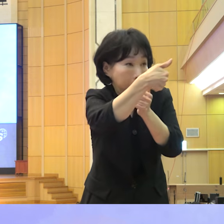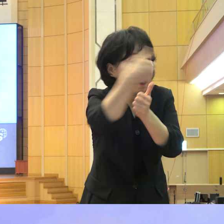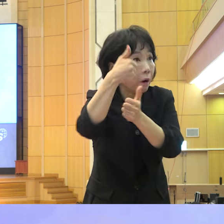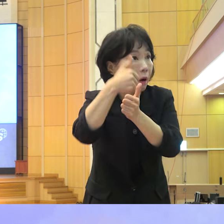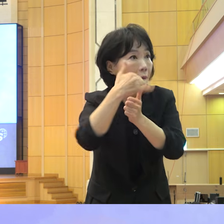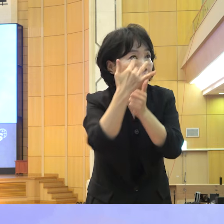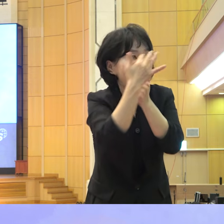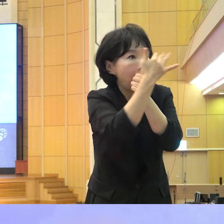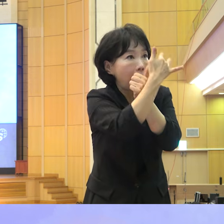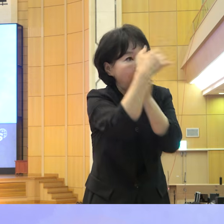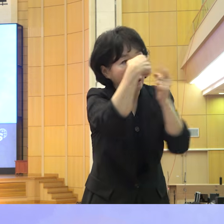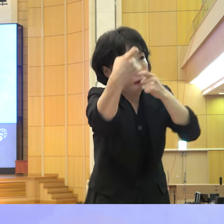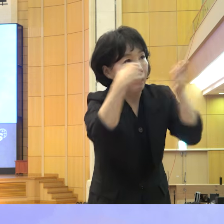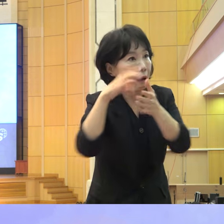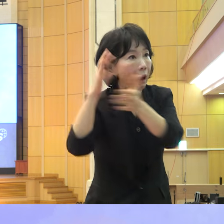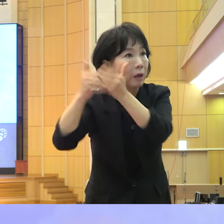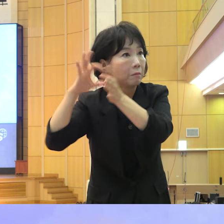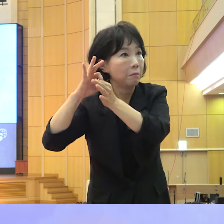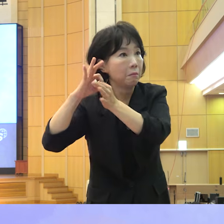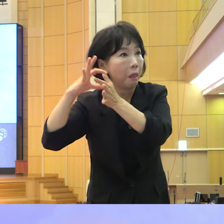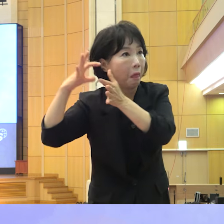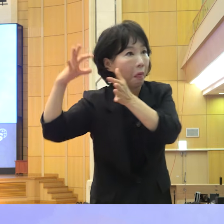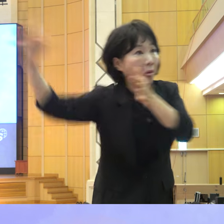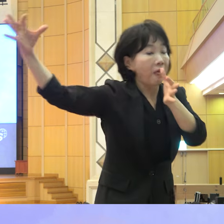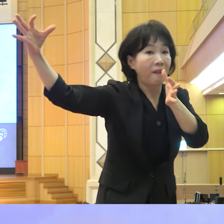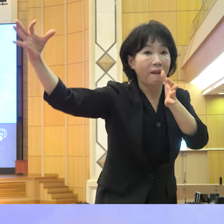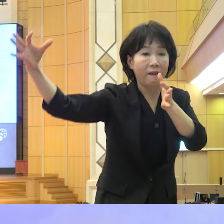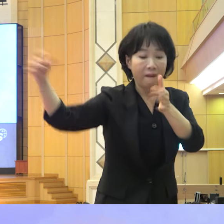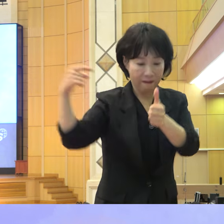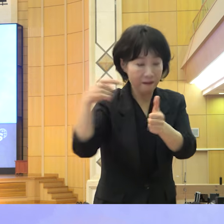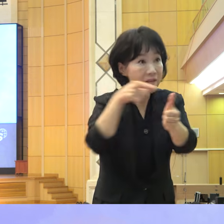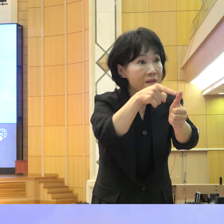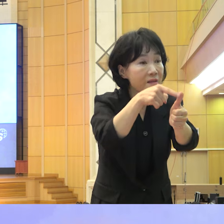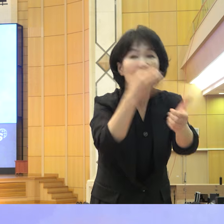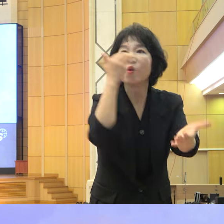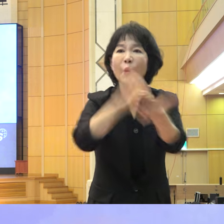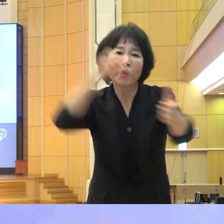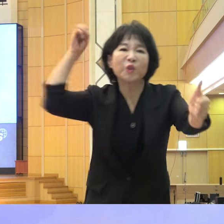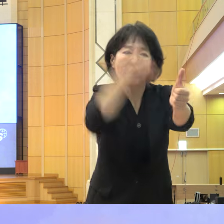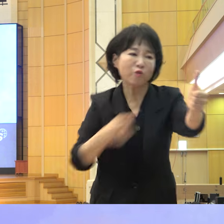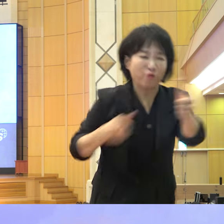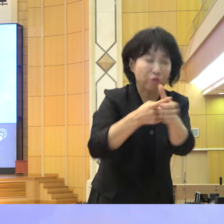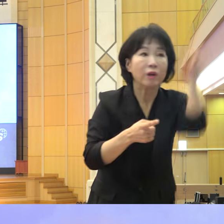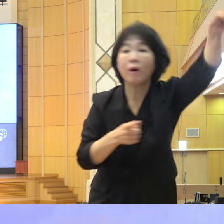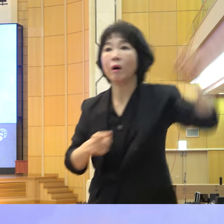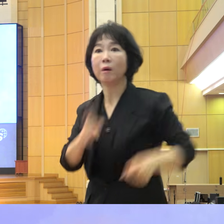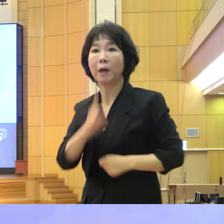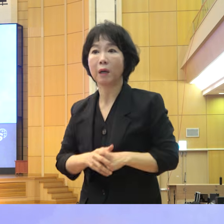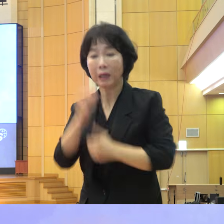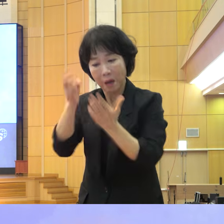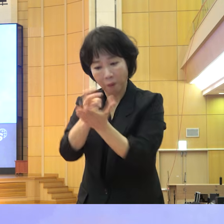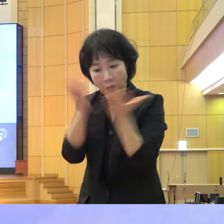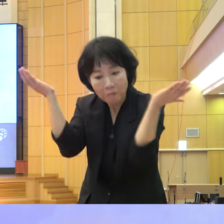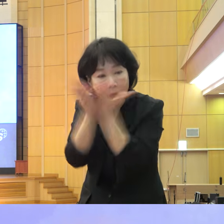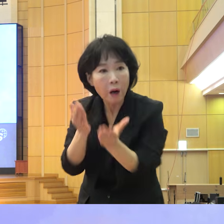떠나게 꾀어서 떠나게 한 그런 자는 돌로 쳐 죽여라. 이게 율법의